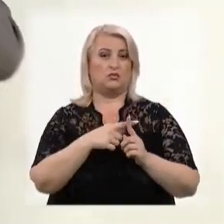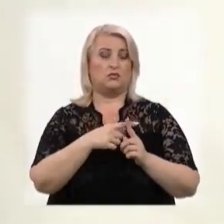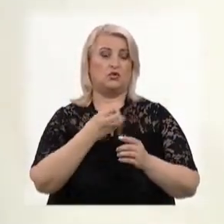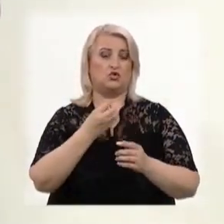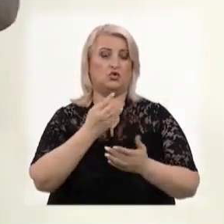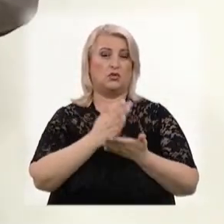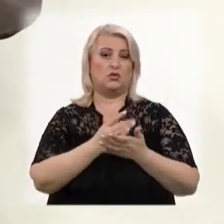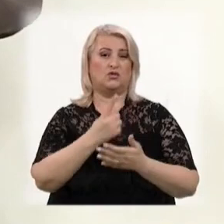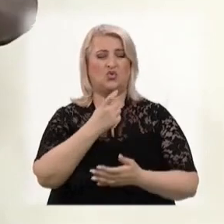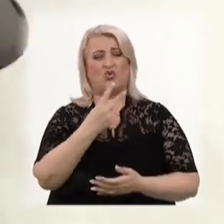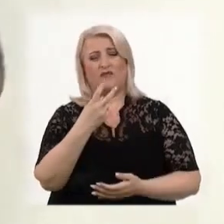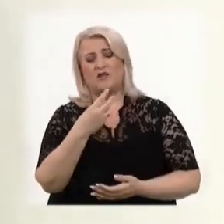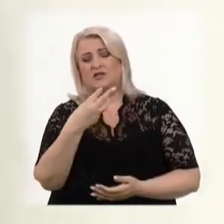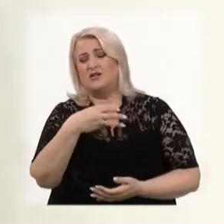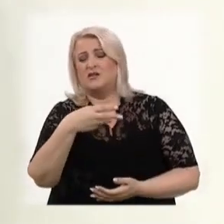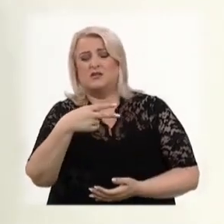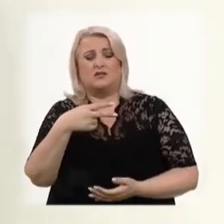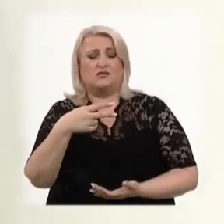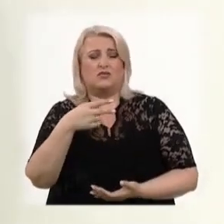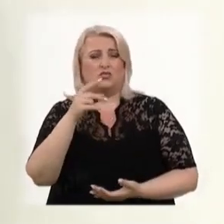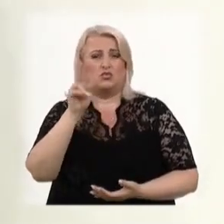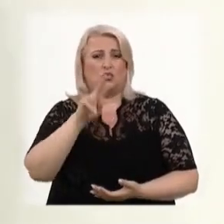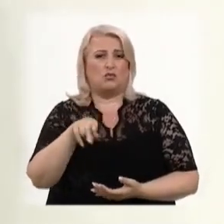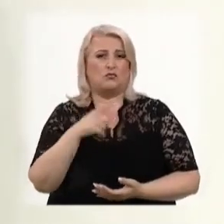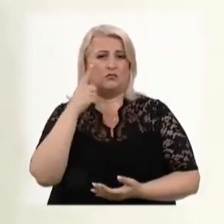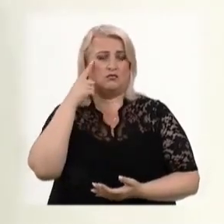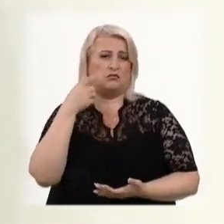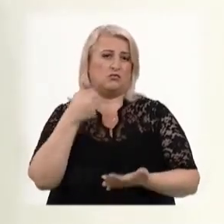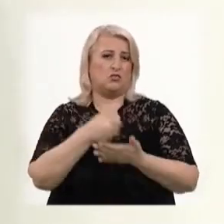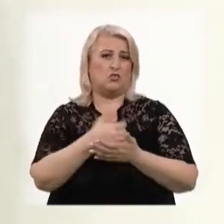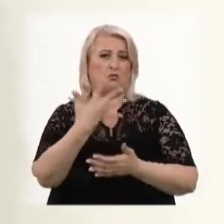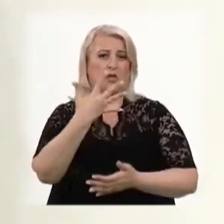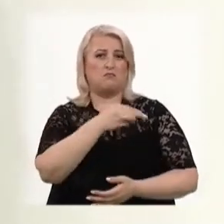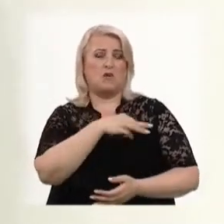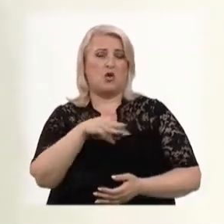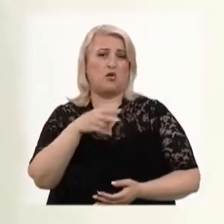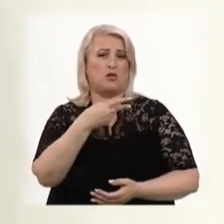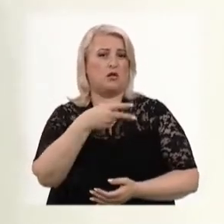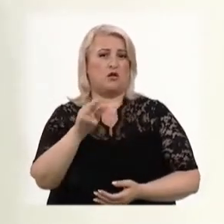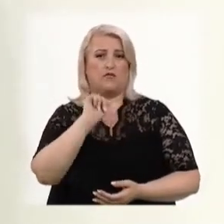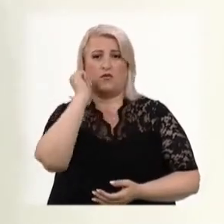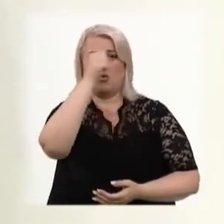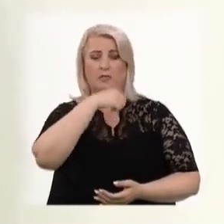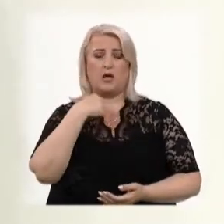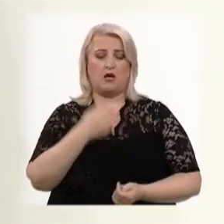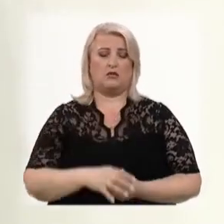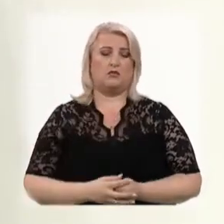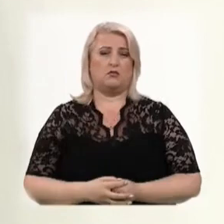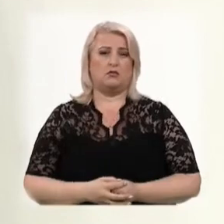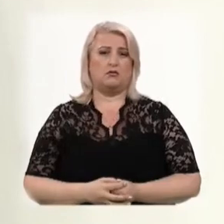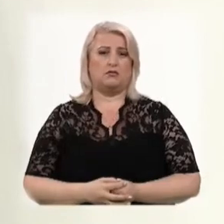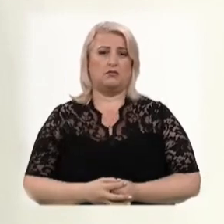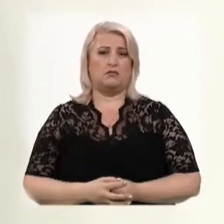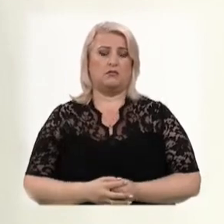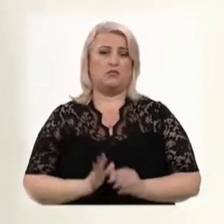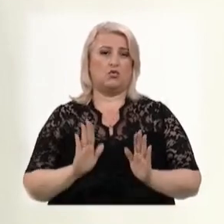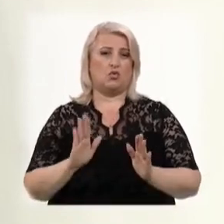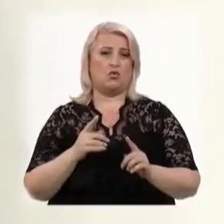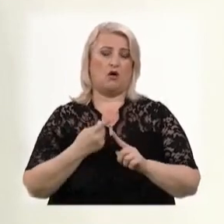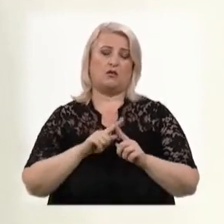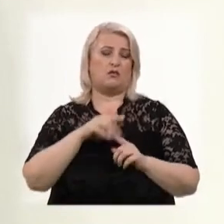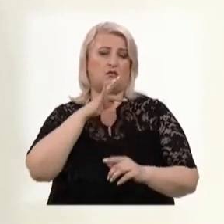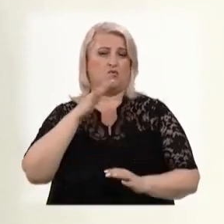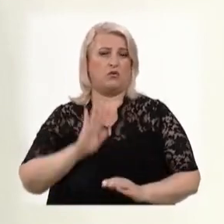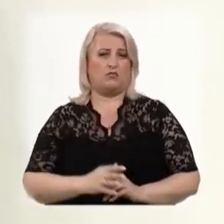50 de la rosu de la 30 dolari ar însemna până la 5 milioane probabil de european dar asta nu este